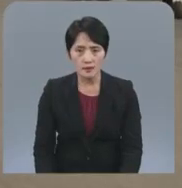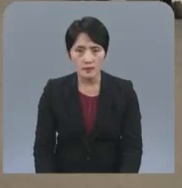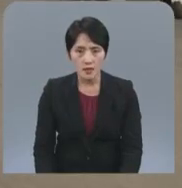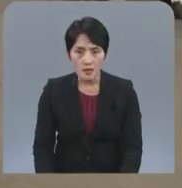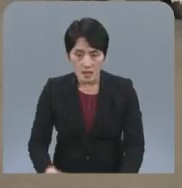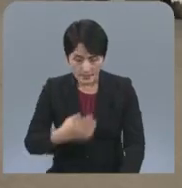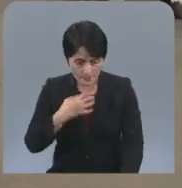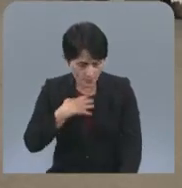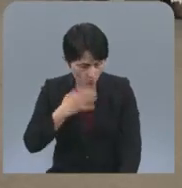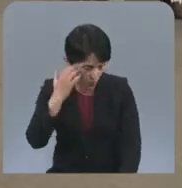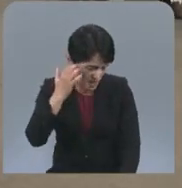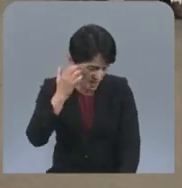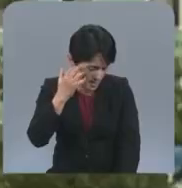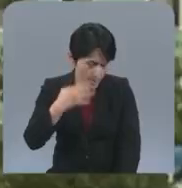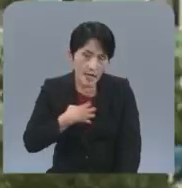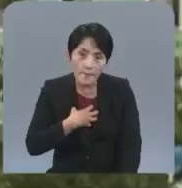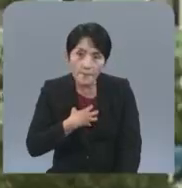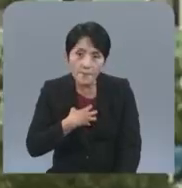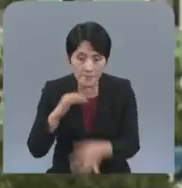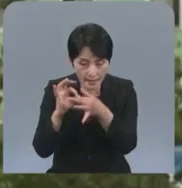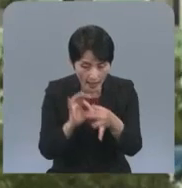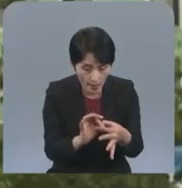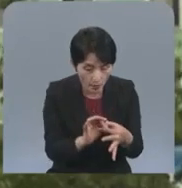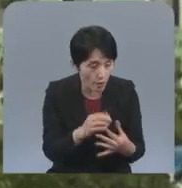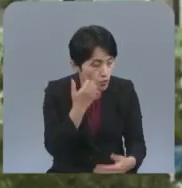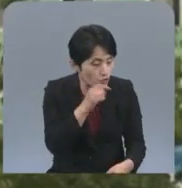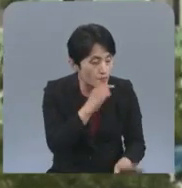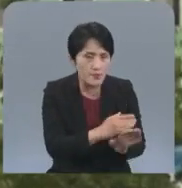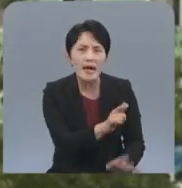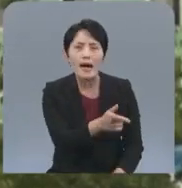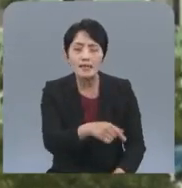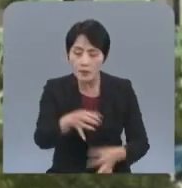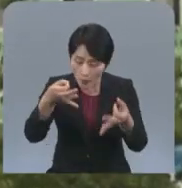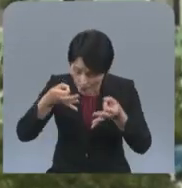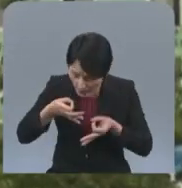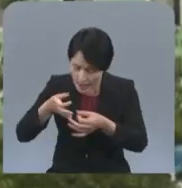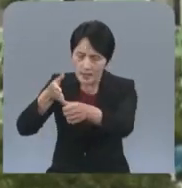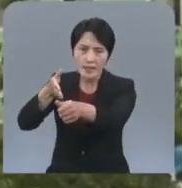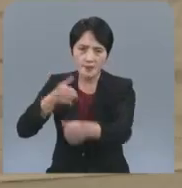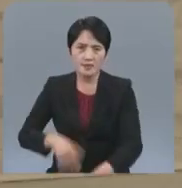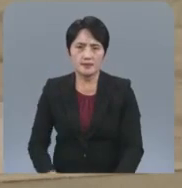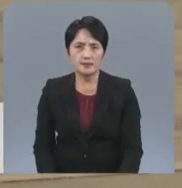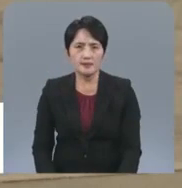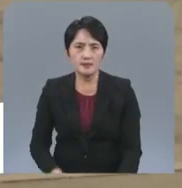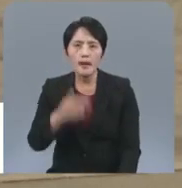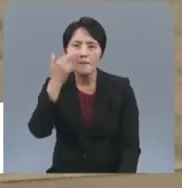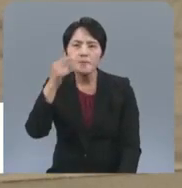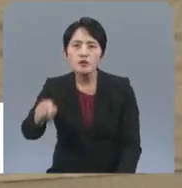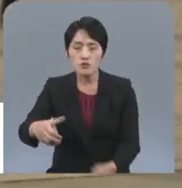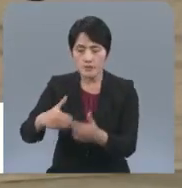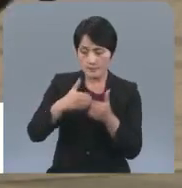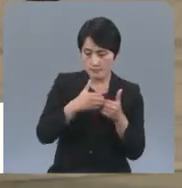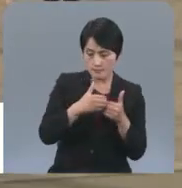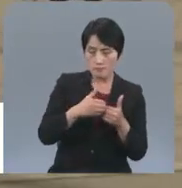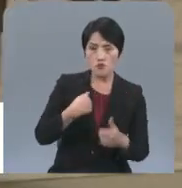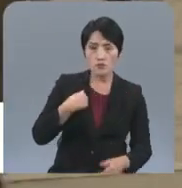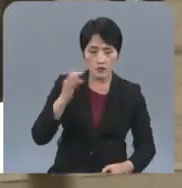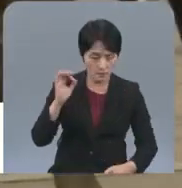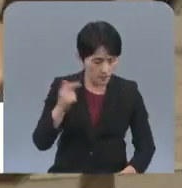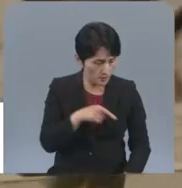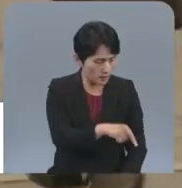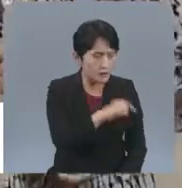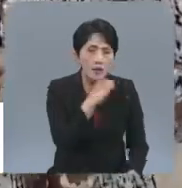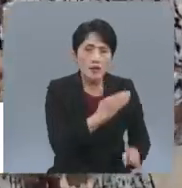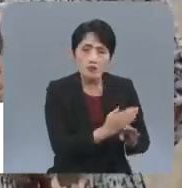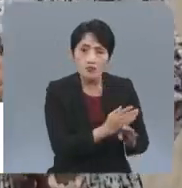pyongyong a estimé que l'affirmation de Washington constituait une nouvelle provocation militaire le texte relayé par l'agence de presse kacna